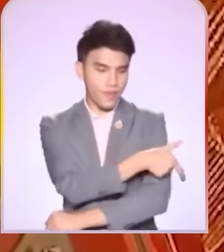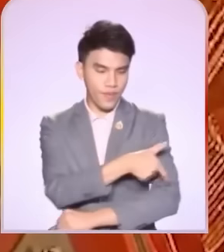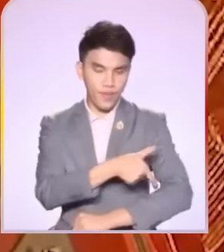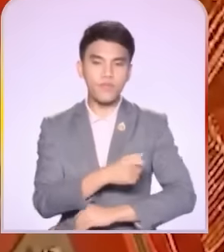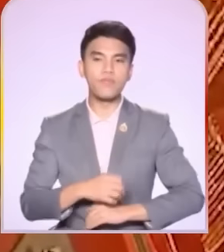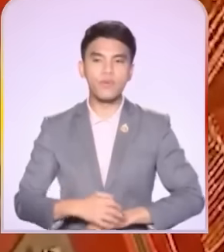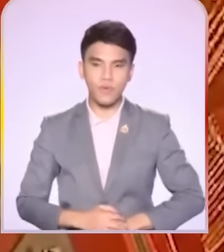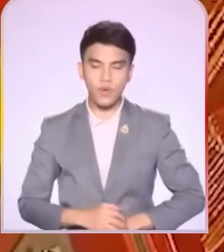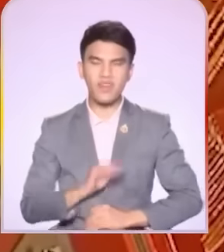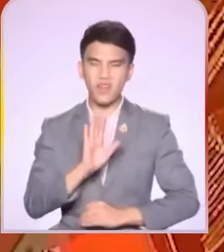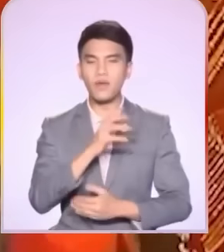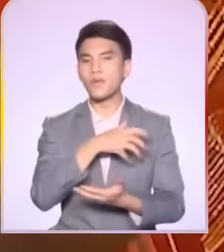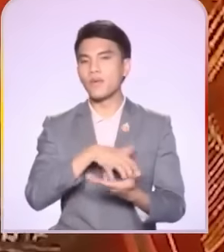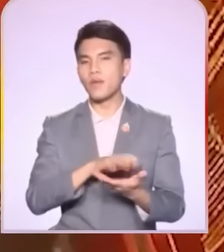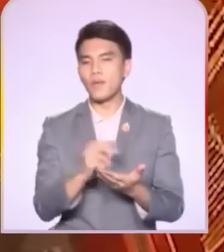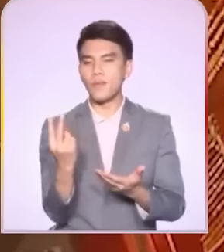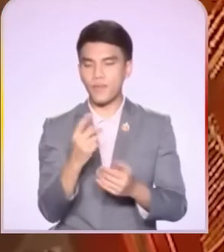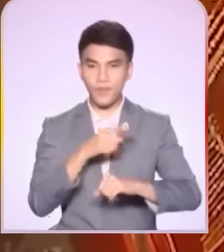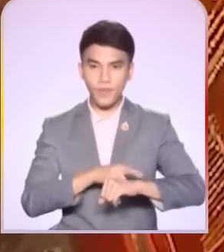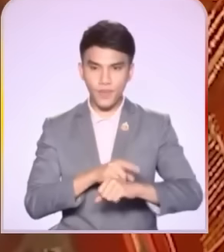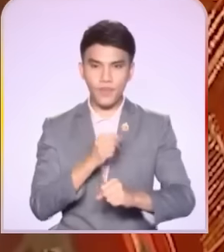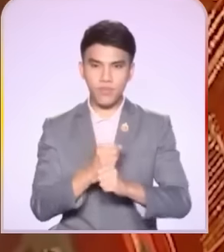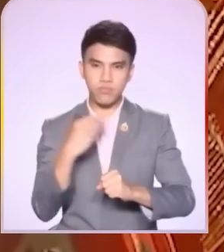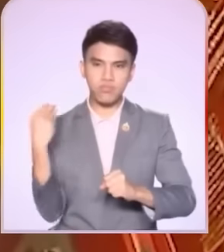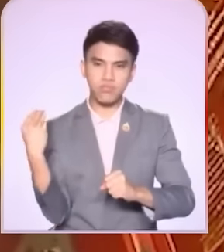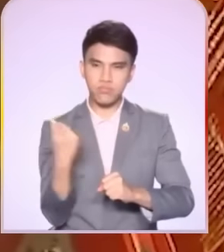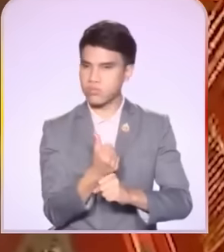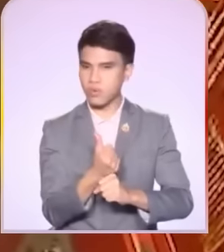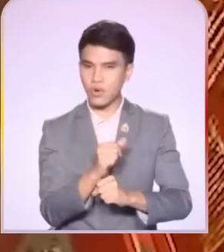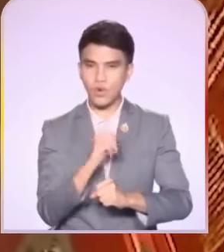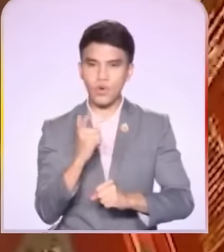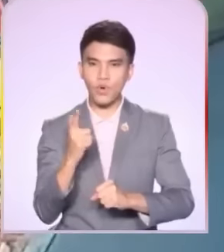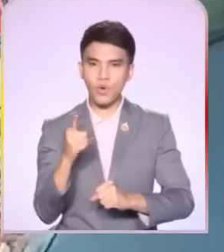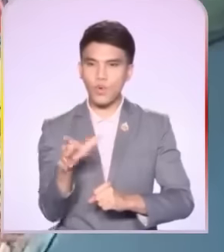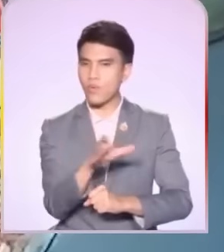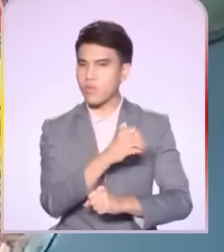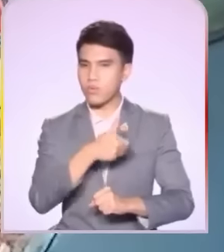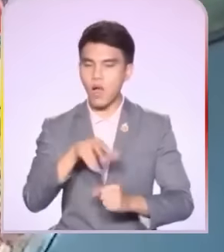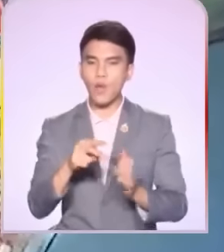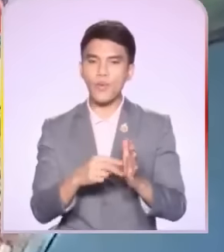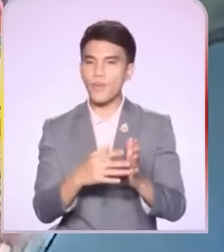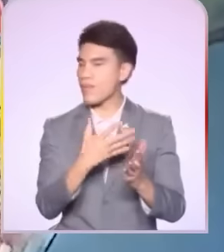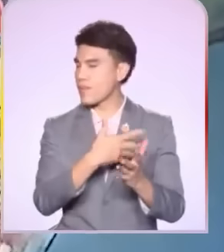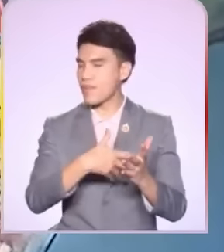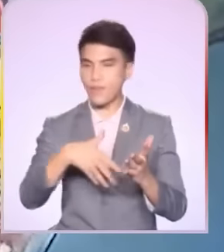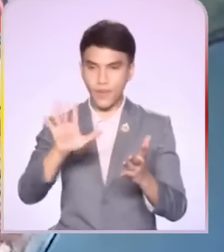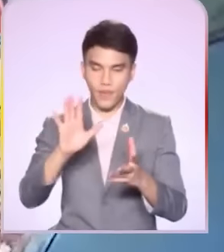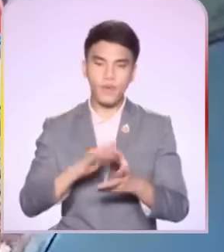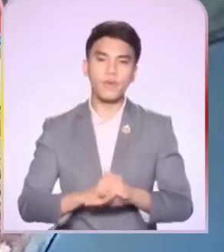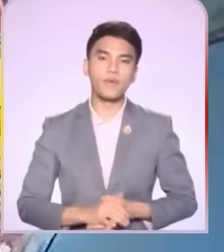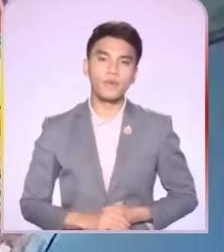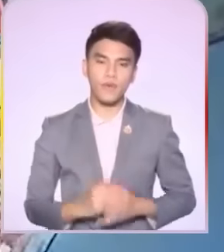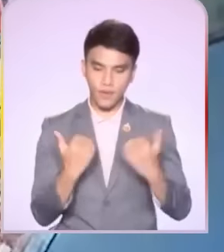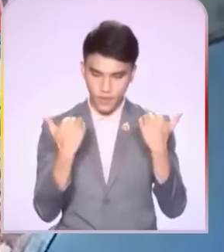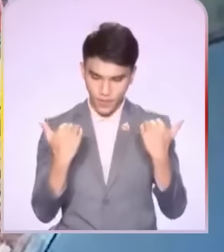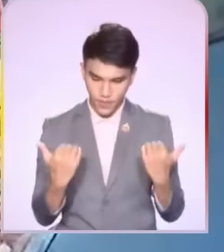ภัยของห้างเขาบอกว่าทั้งคู่ใช้เวลาก่อเหตุเร็วมากเลยหยิบทองเสร็จวิ่งหนีขี่รถจักรยานยนต์หลบหนีไปเลยนะคะ